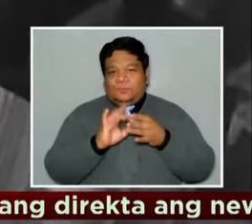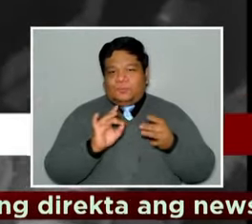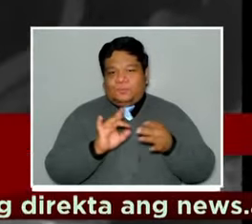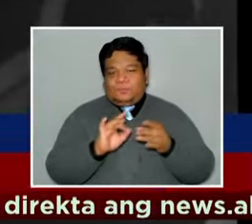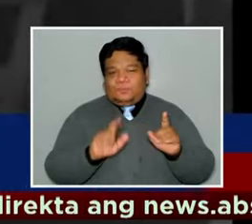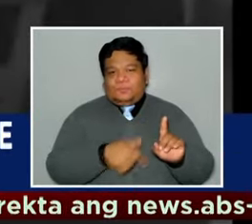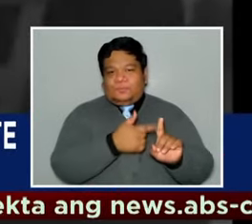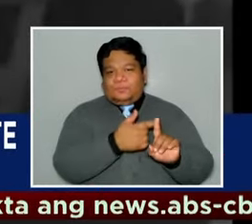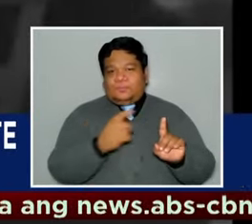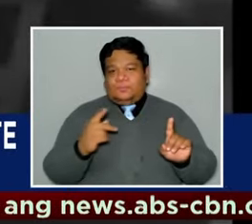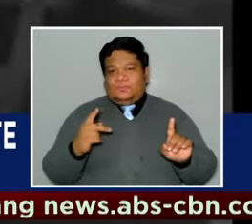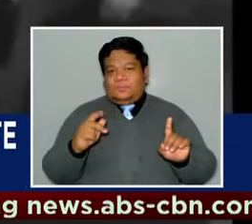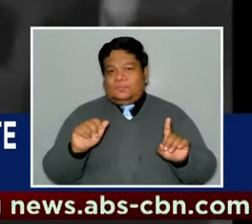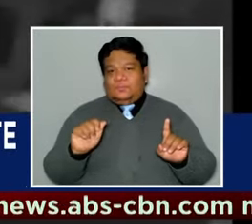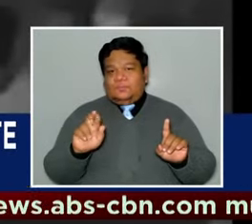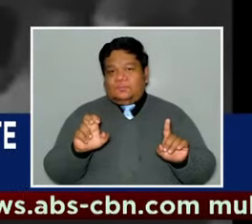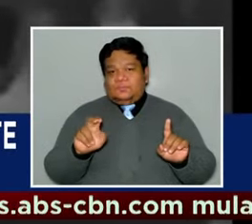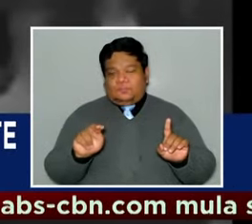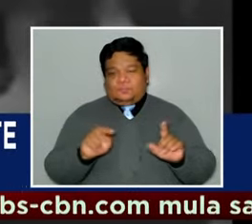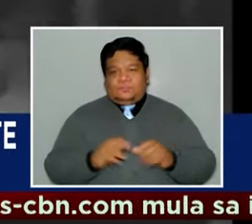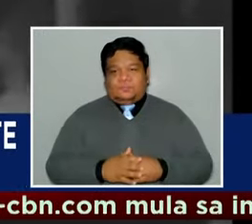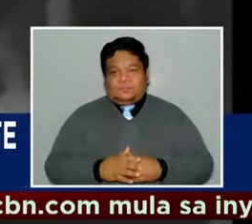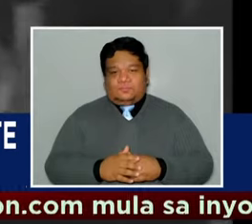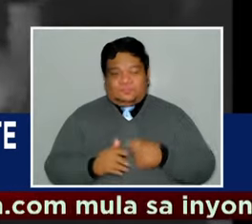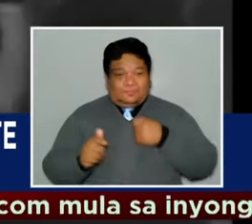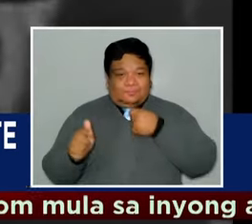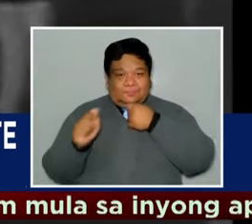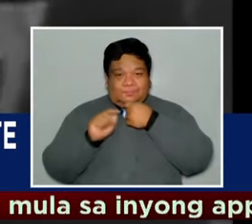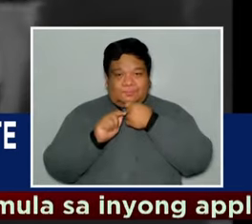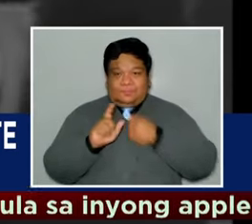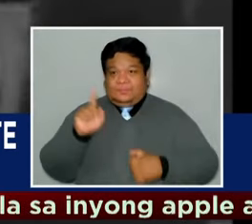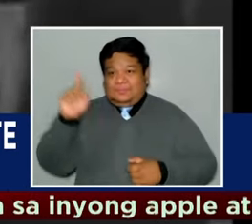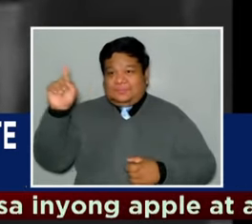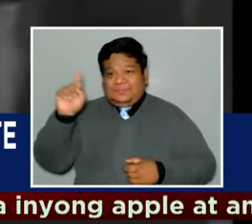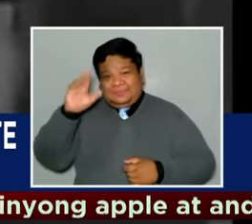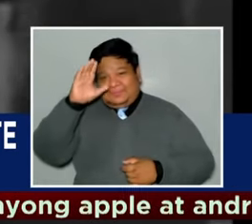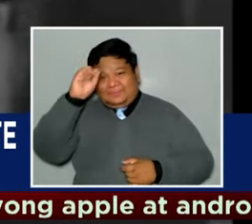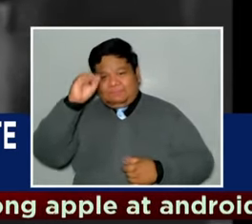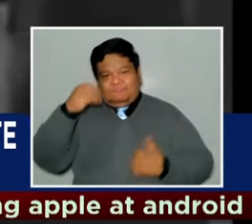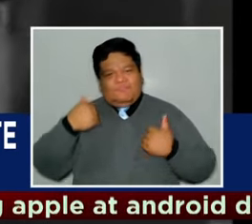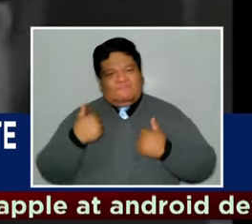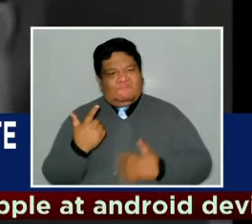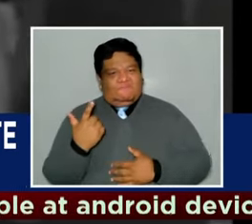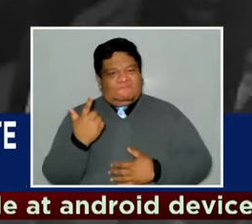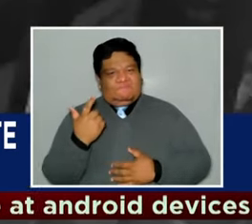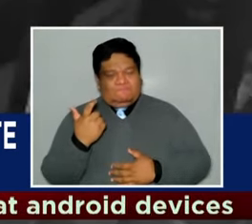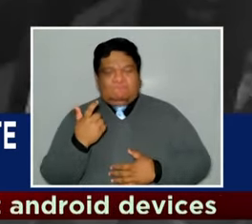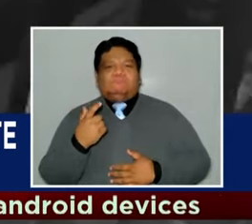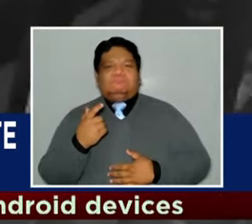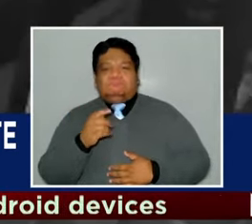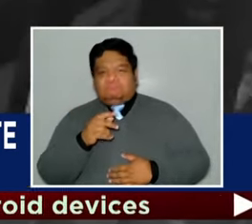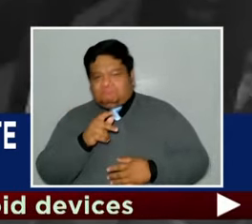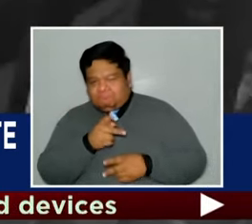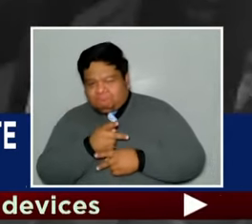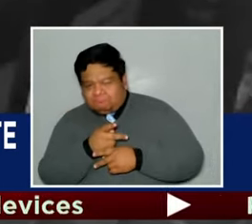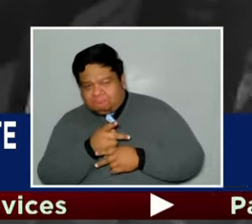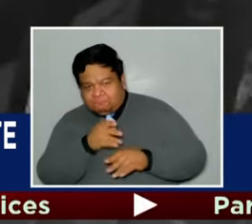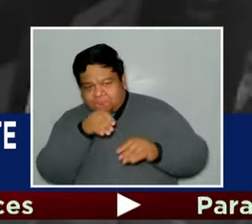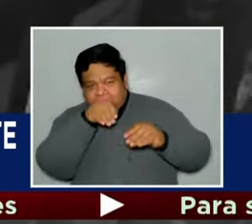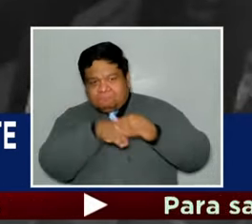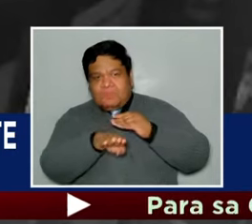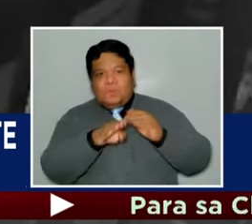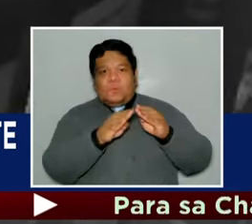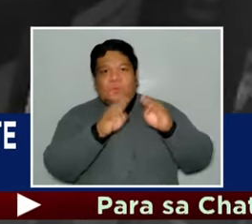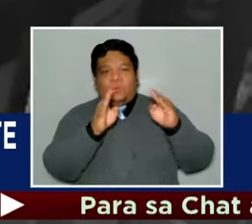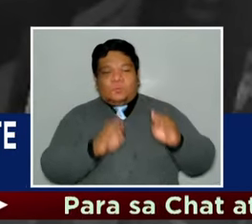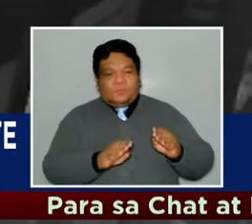Dahan-dahan na pinasok ng armadong lalaki ang bahay na ito sa isang subdivision sa Alfonso, Cavite, Adyes noong Disyembre. Una niyang kinalkal ang mga drawers